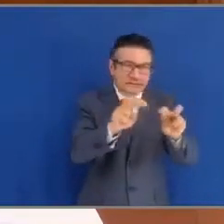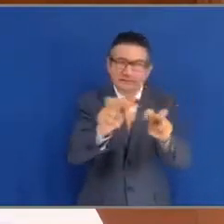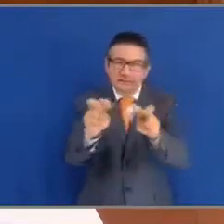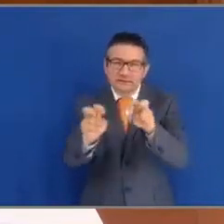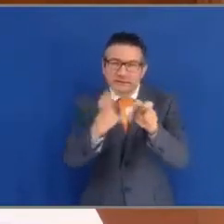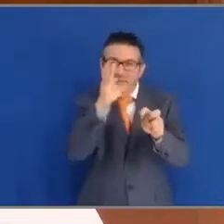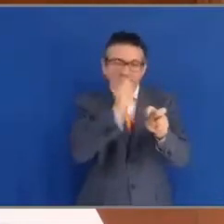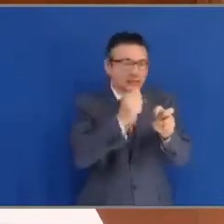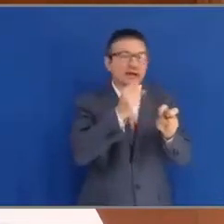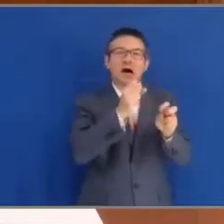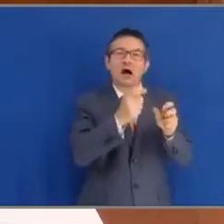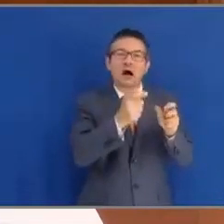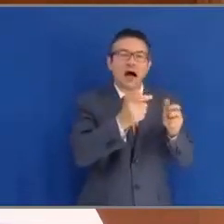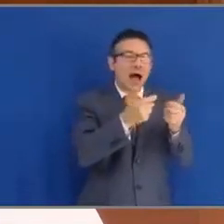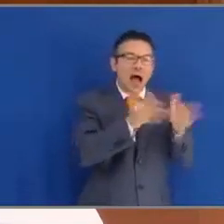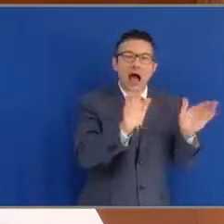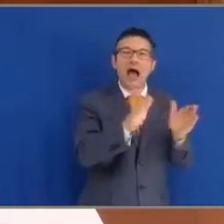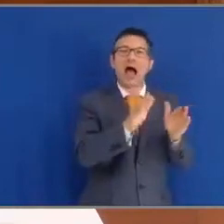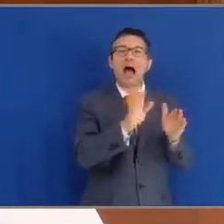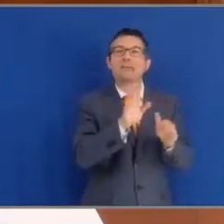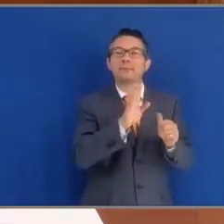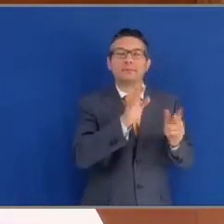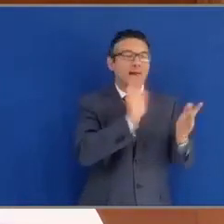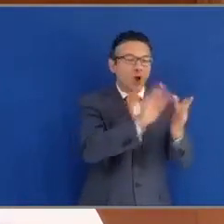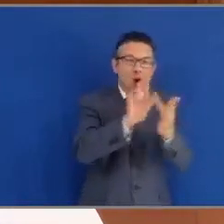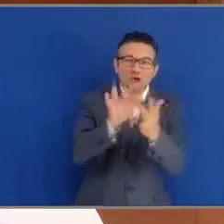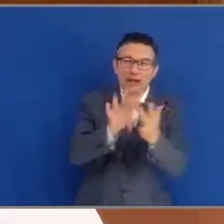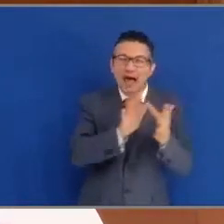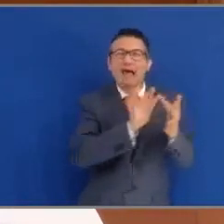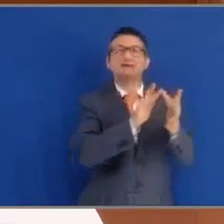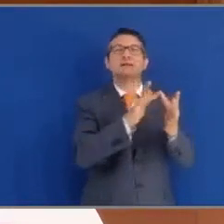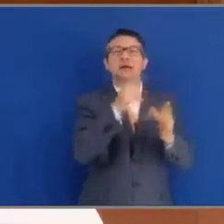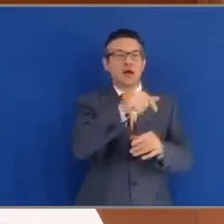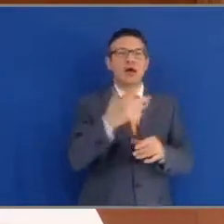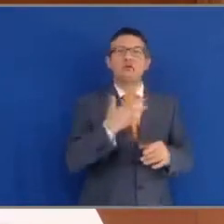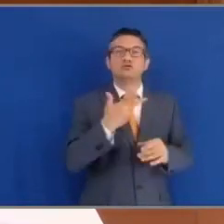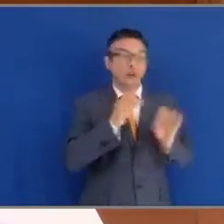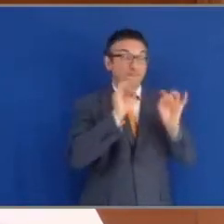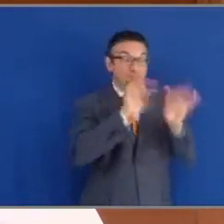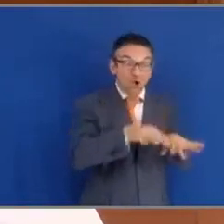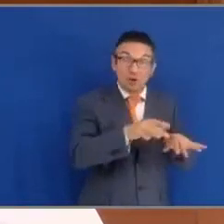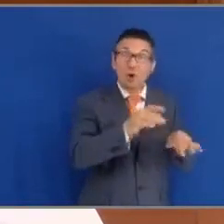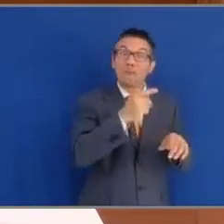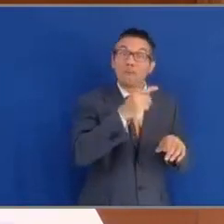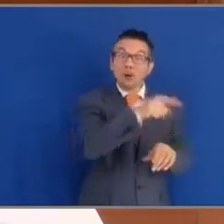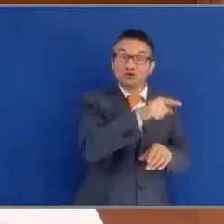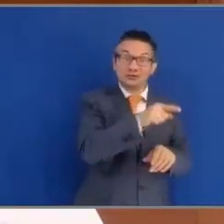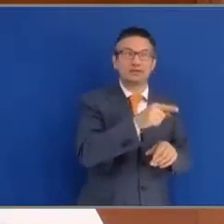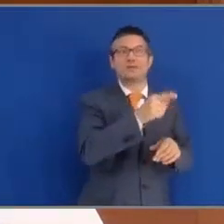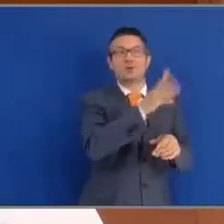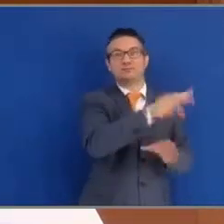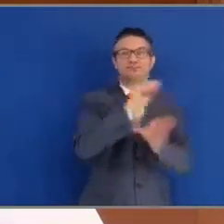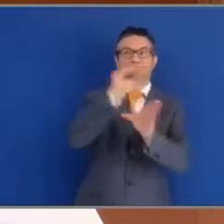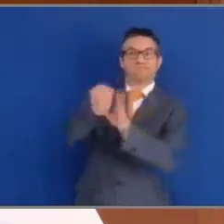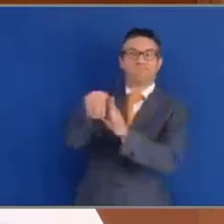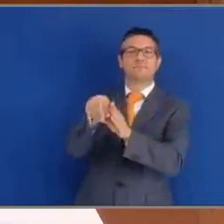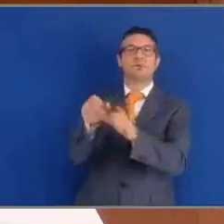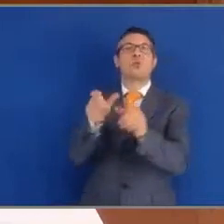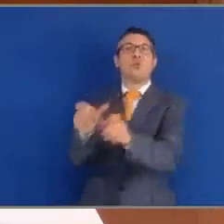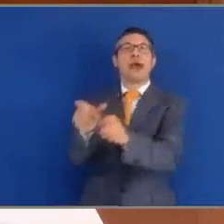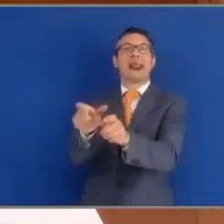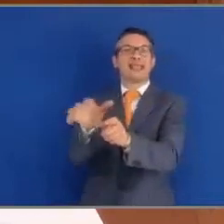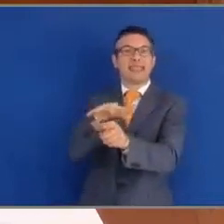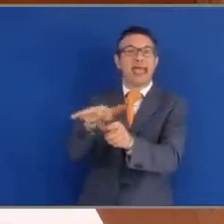delle quarantene, quando sono positivi, dell'inizio della presa in carico. Ecco, noi, ripeto, questi dati che